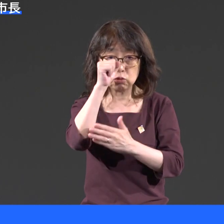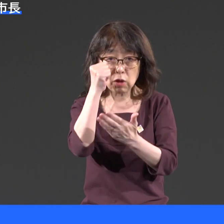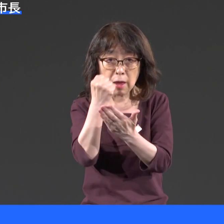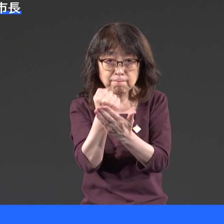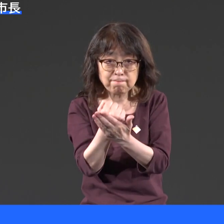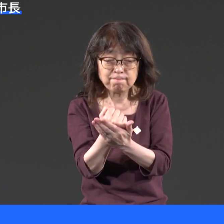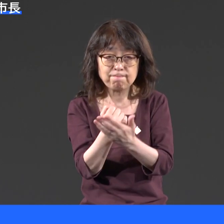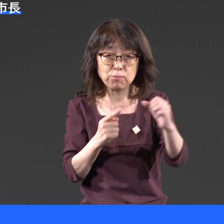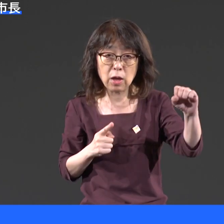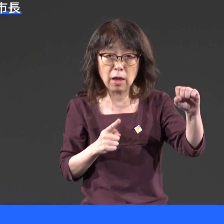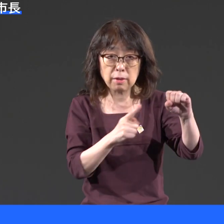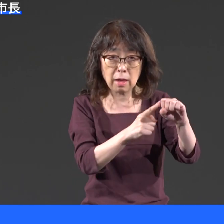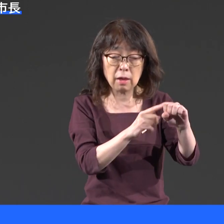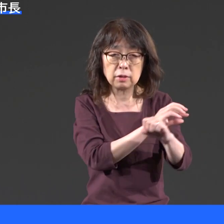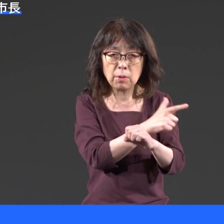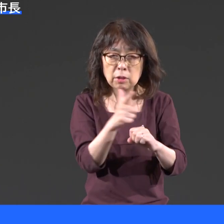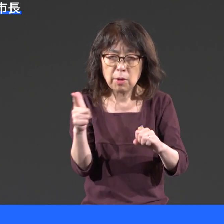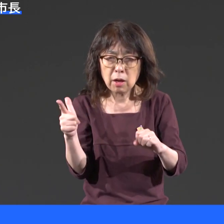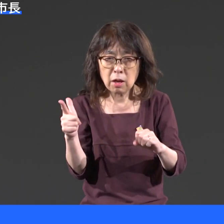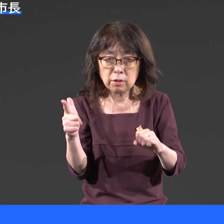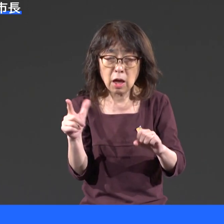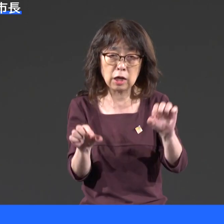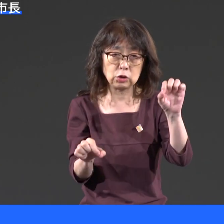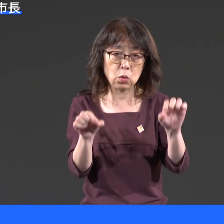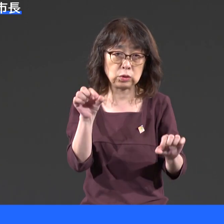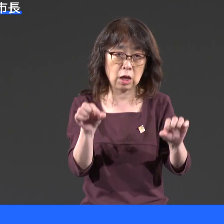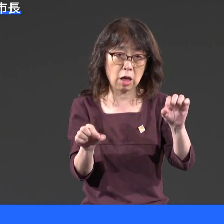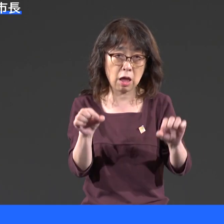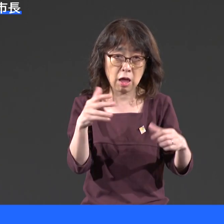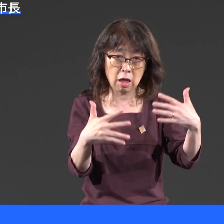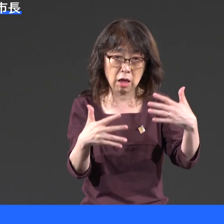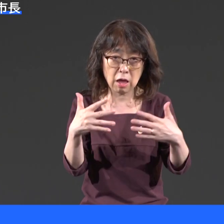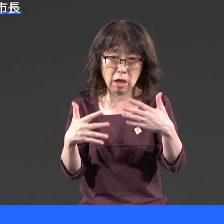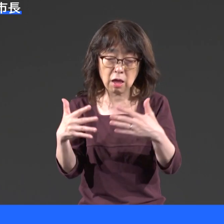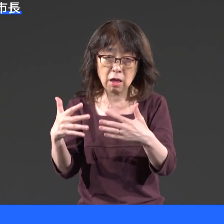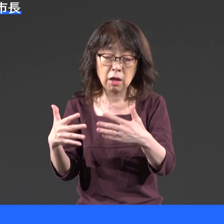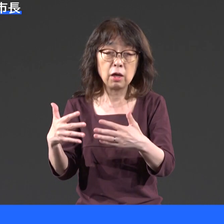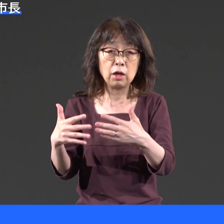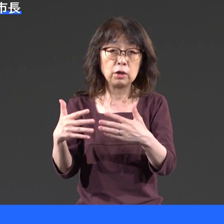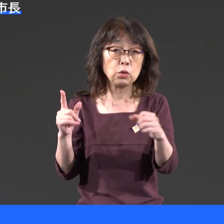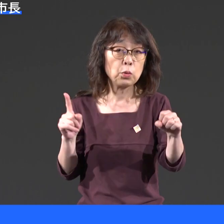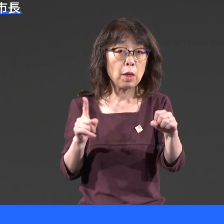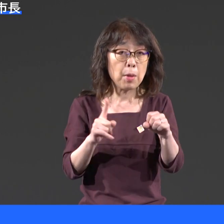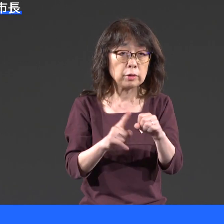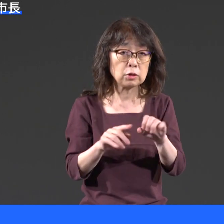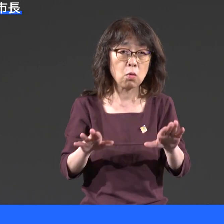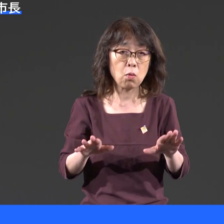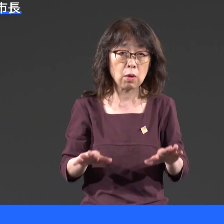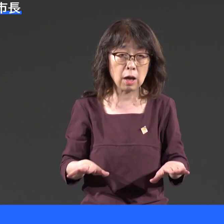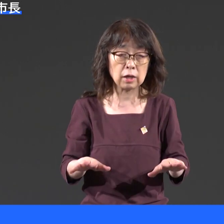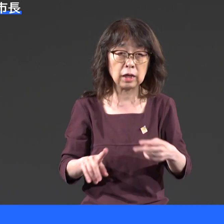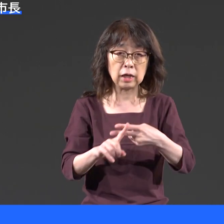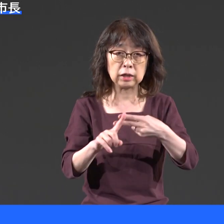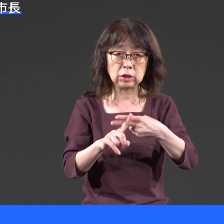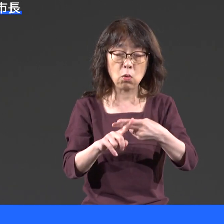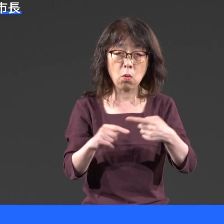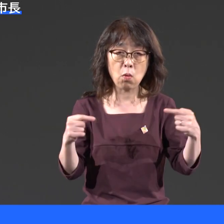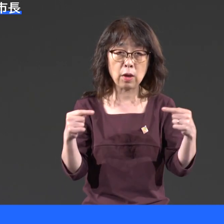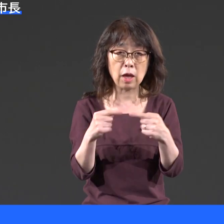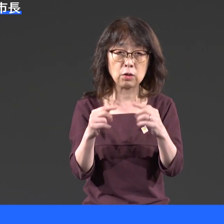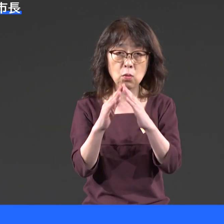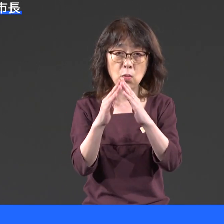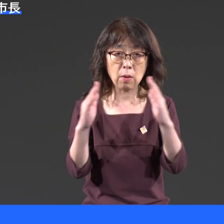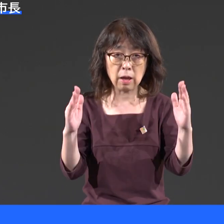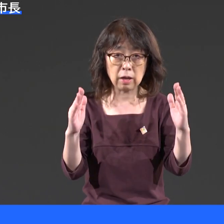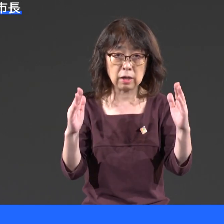さまざまな具体的な調整をしていく、そのための今回、機能検討会という形